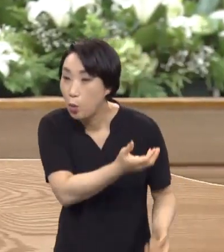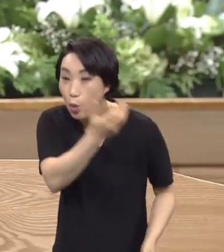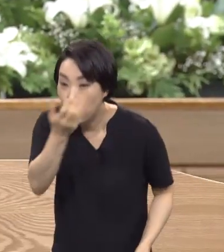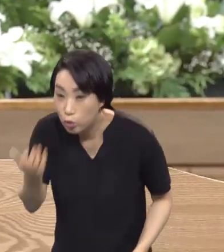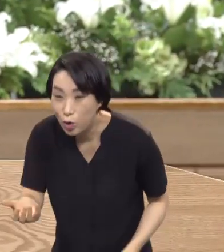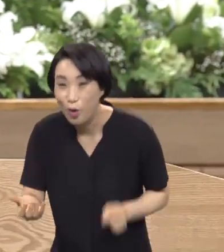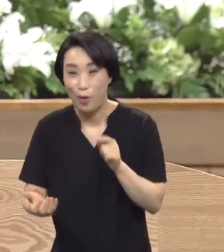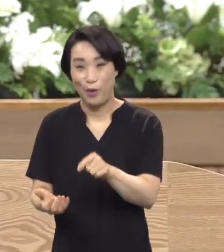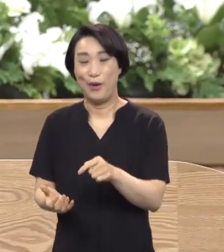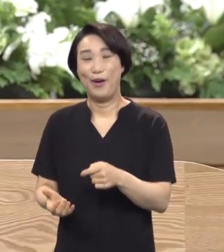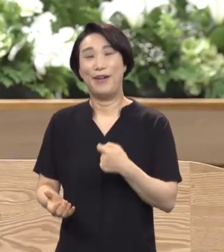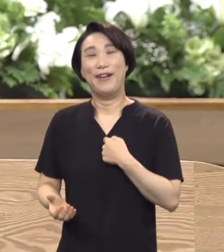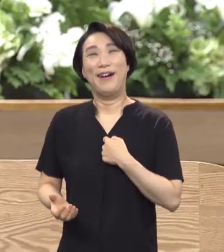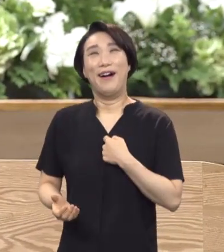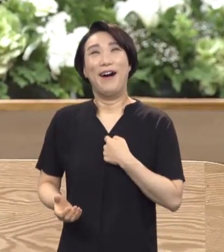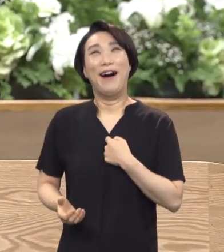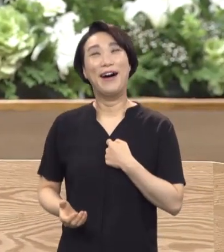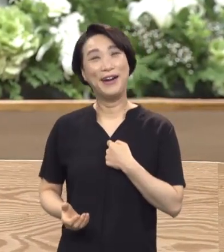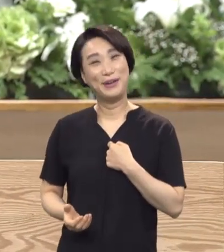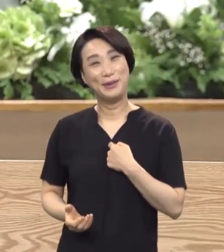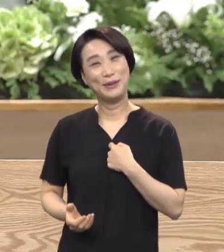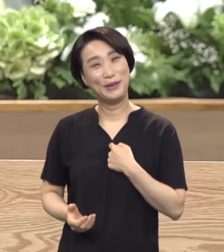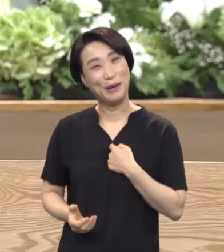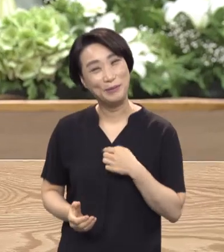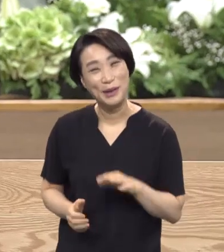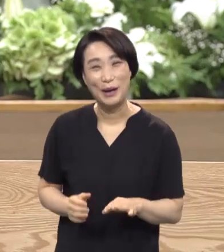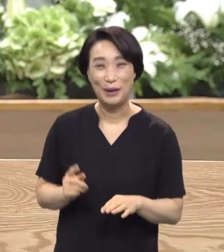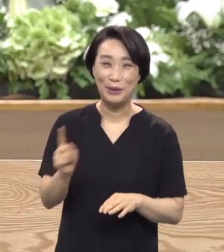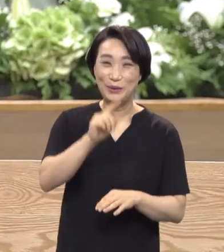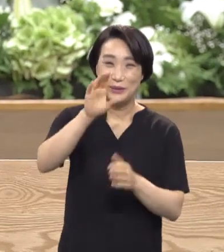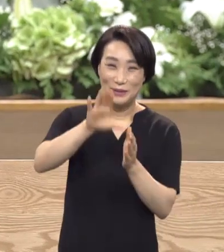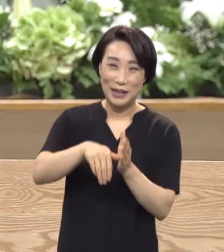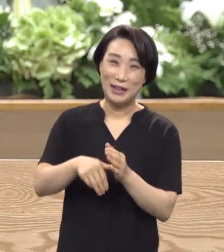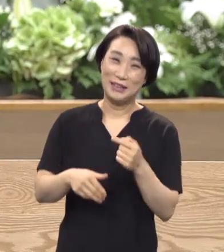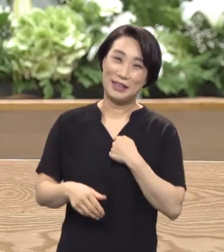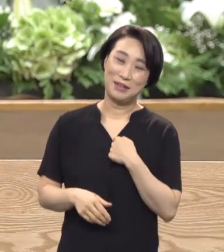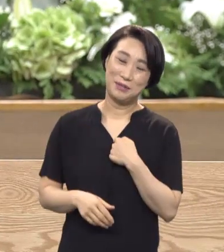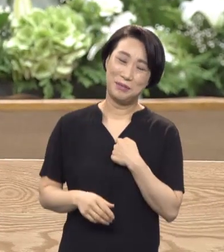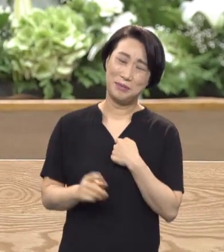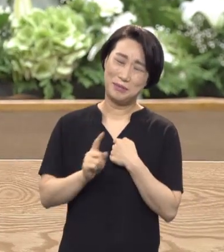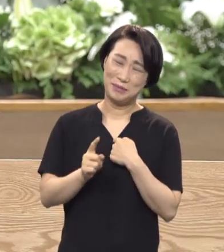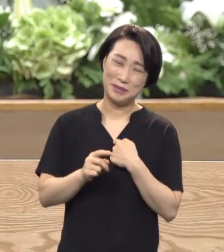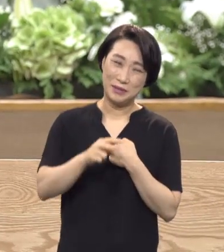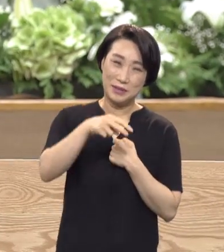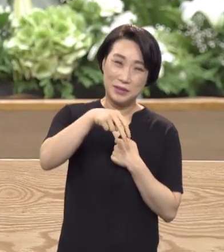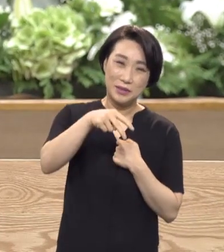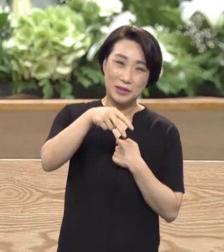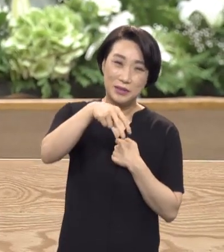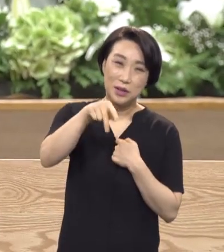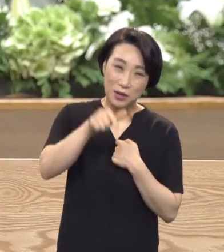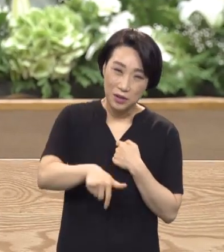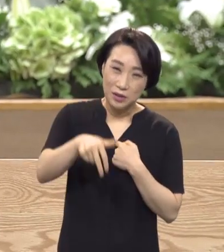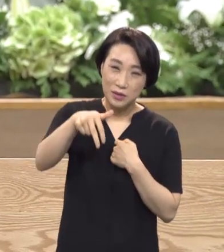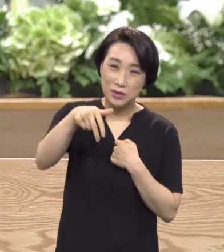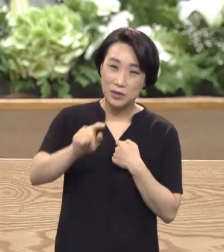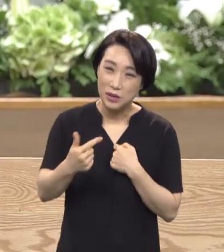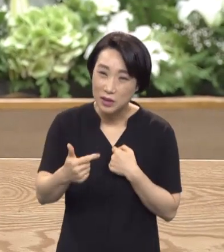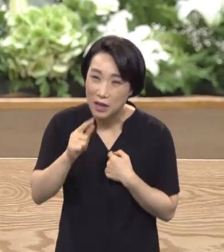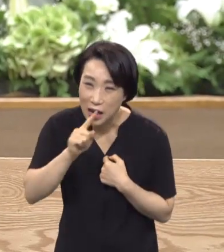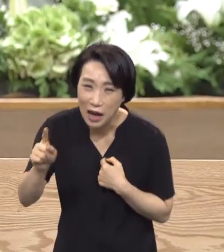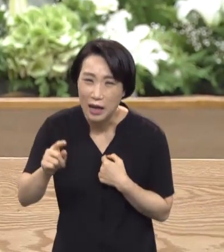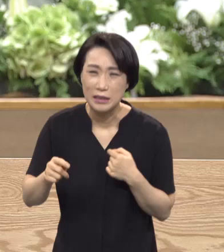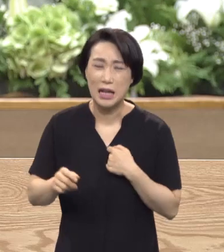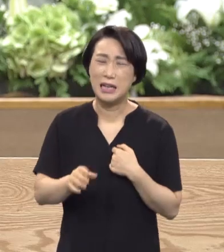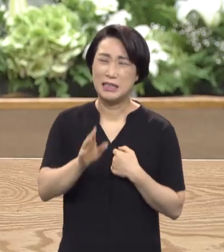옮겨졌다. 예, 어떤 때는 저도 석전아 너 진짜